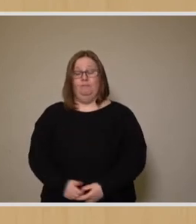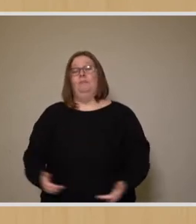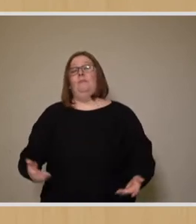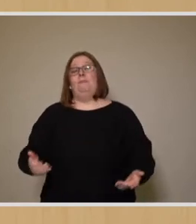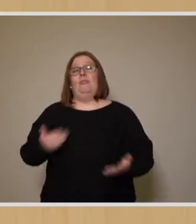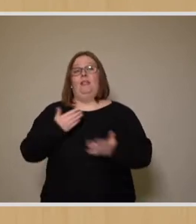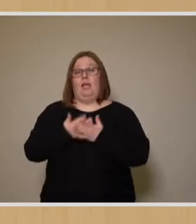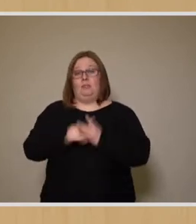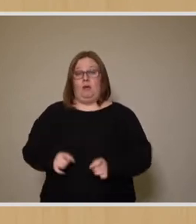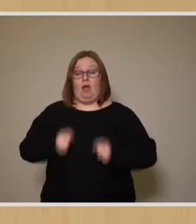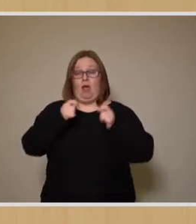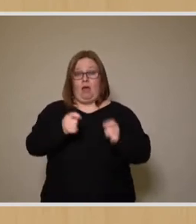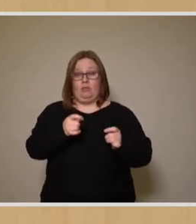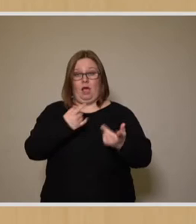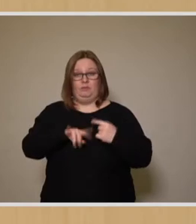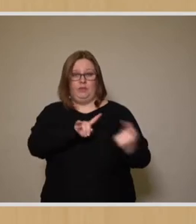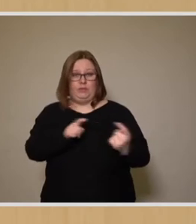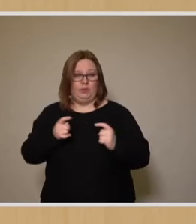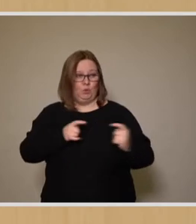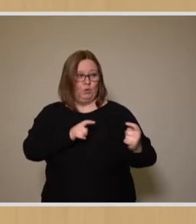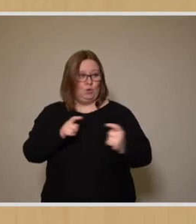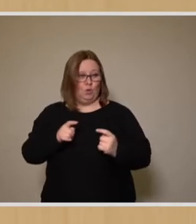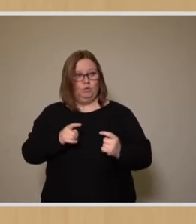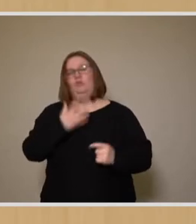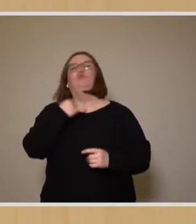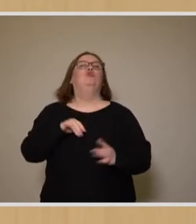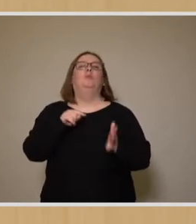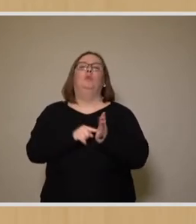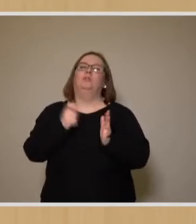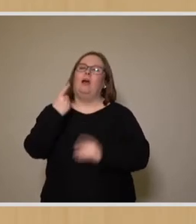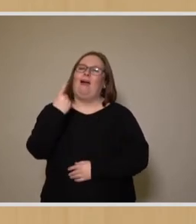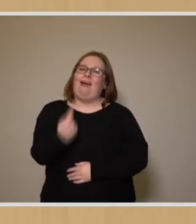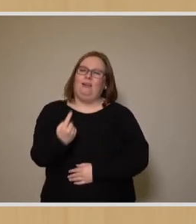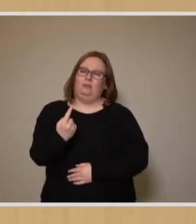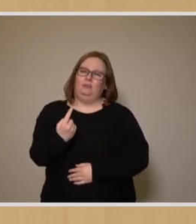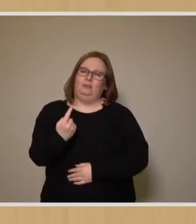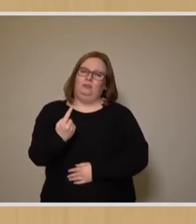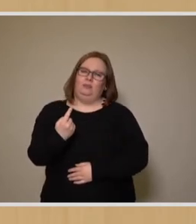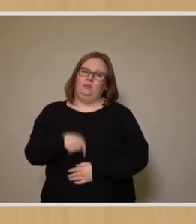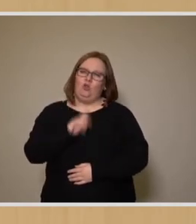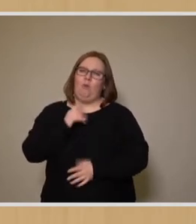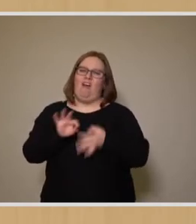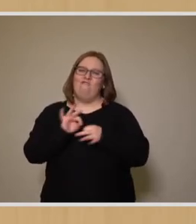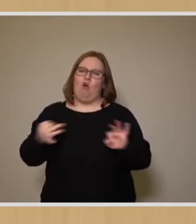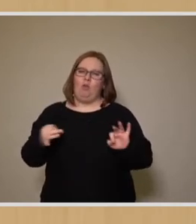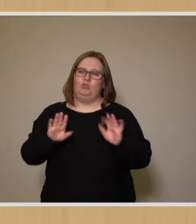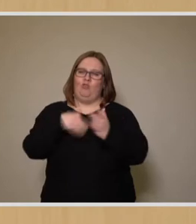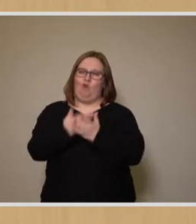Daher haben wir heute hier den Antrag zur Diskussion gestellt und möchten beim Punkt 1 unseres Antrages den Formulierungsvorschlag